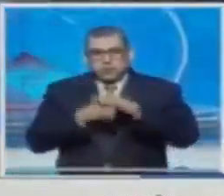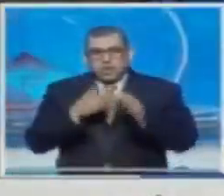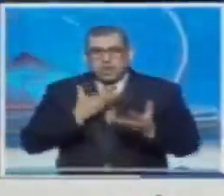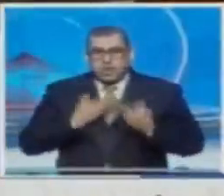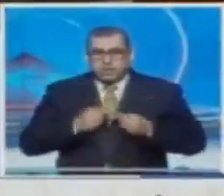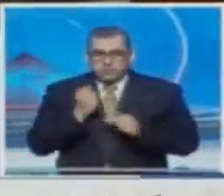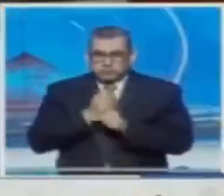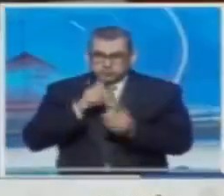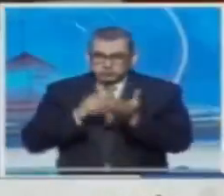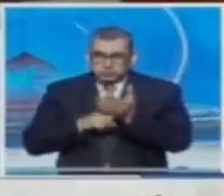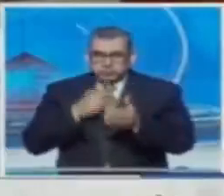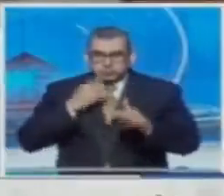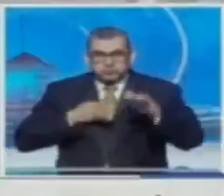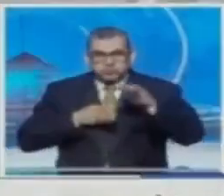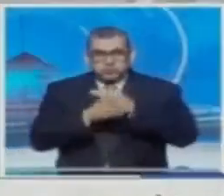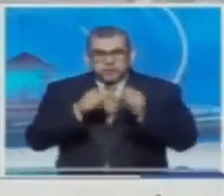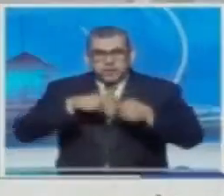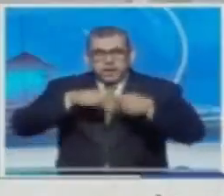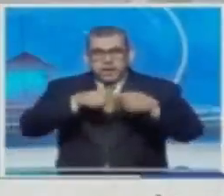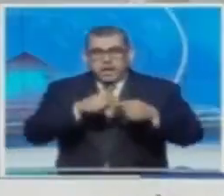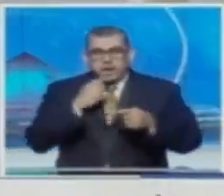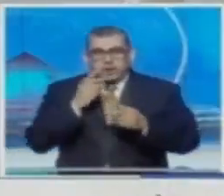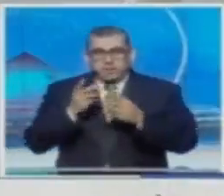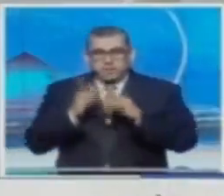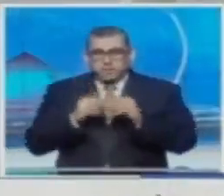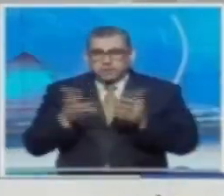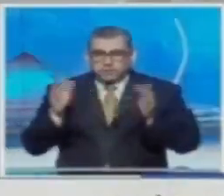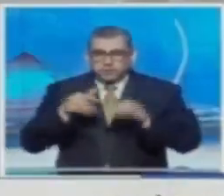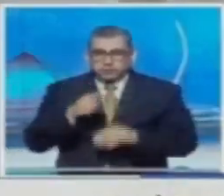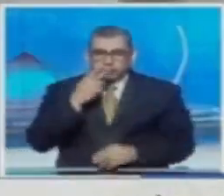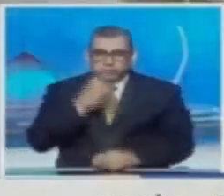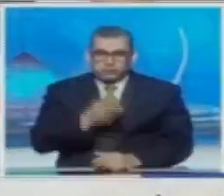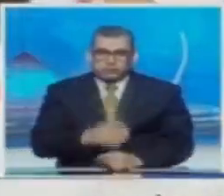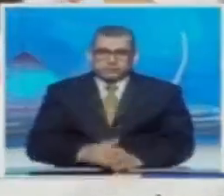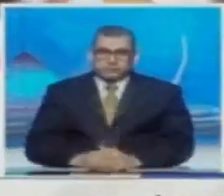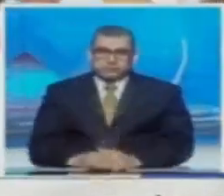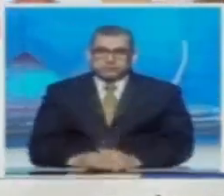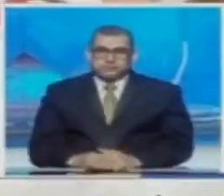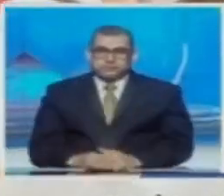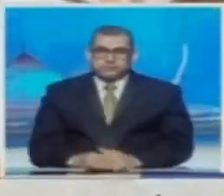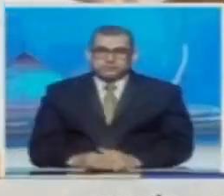وفاعلية للنقل الجماعي في مصر.